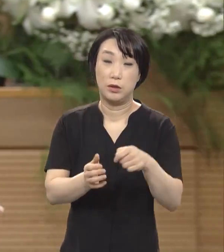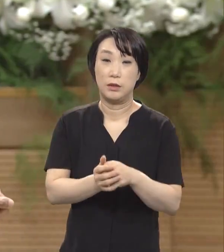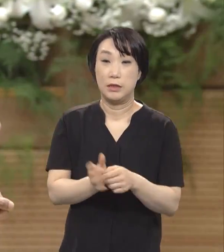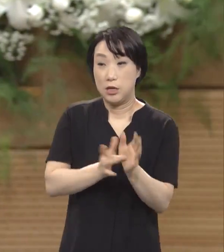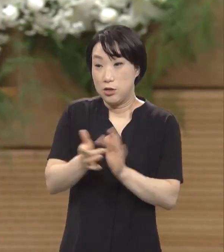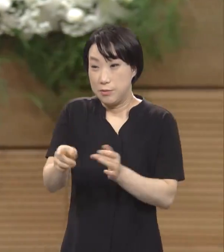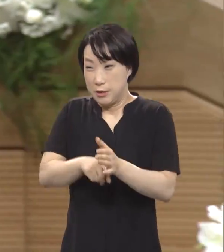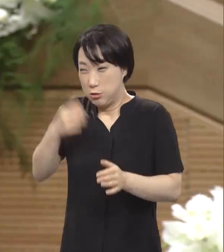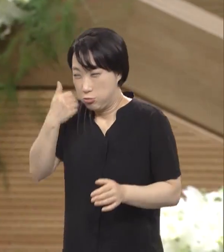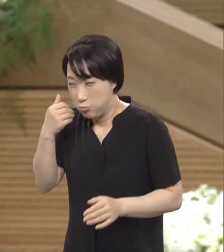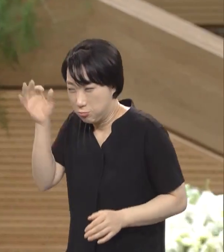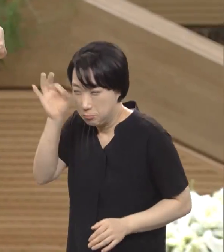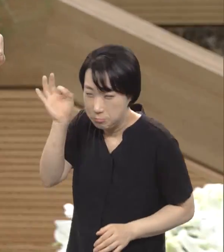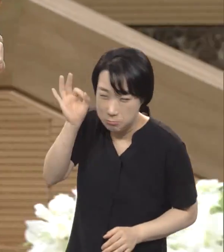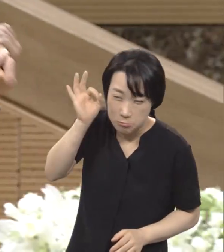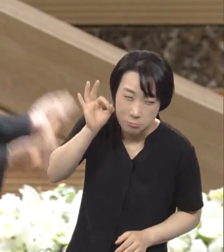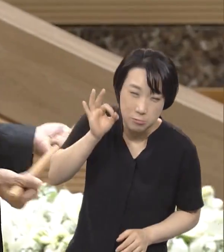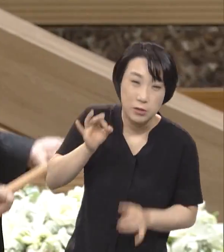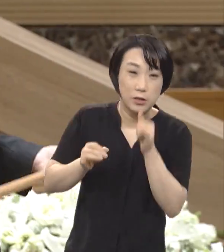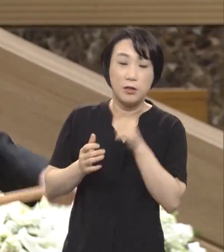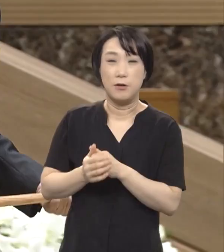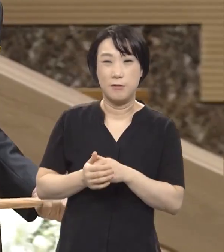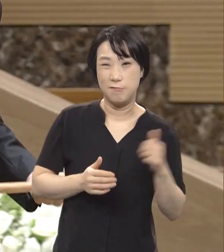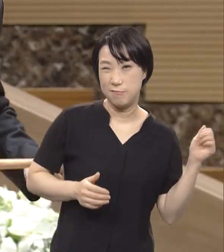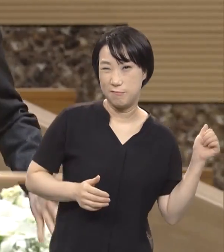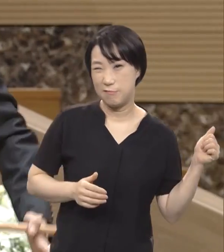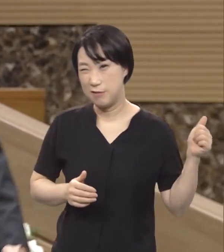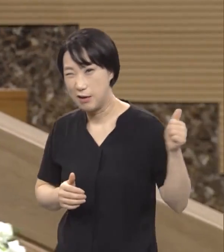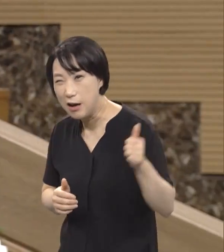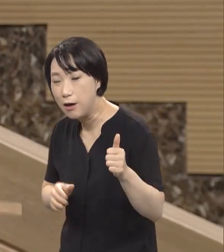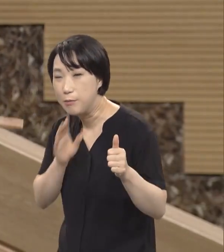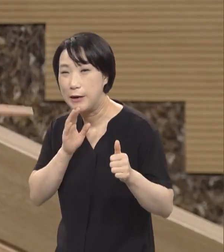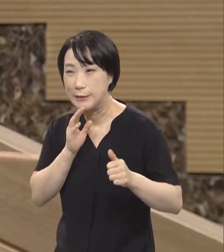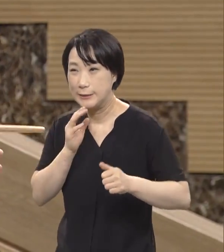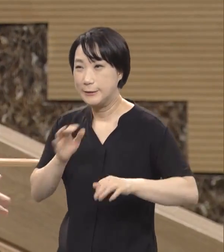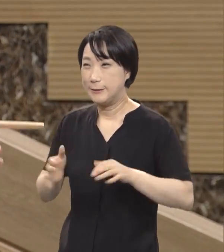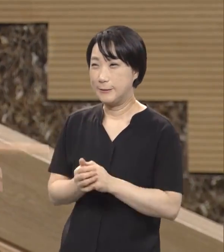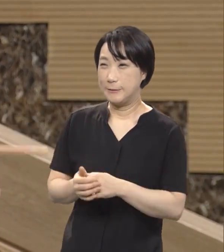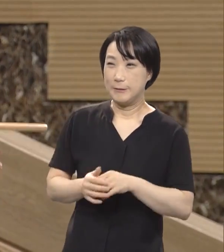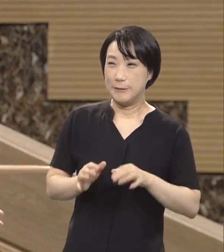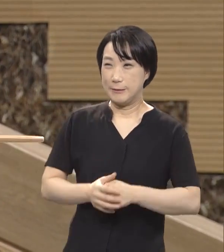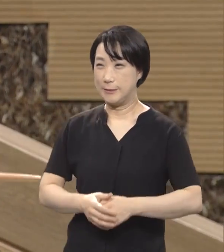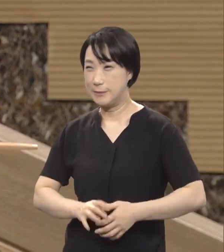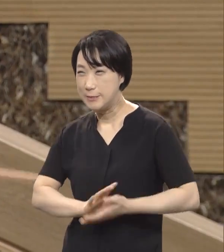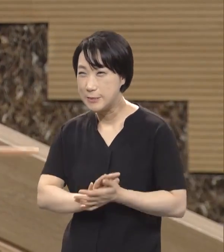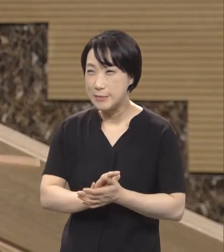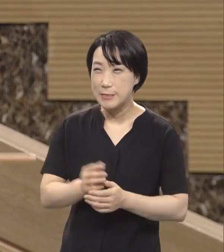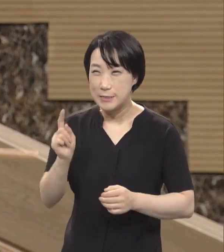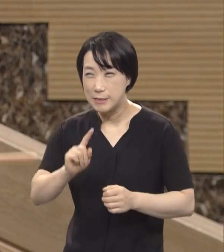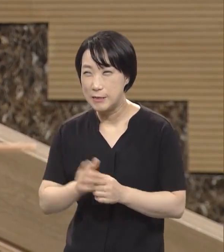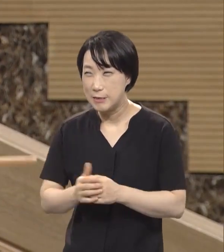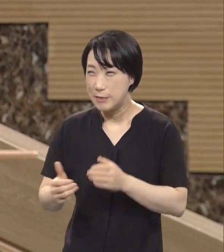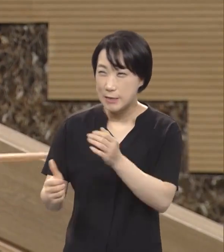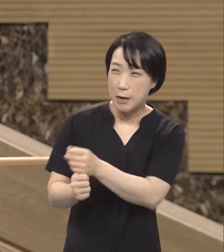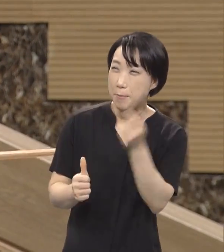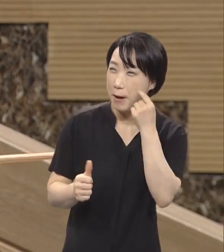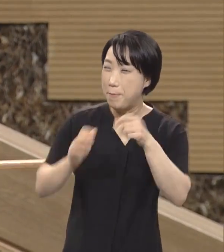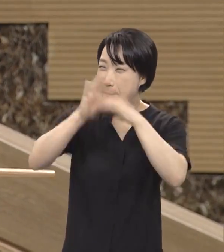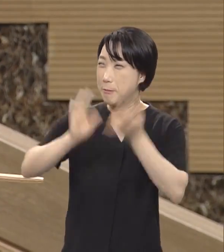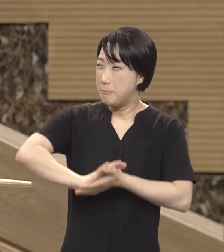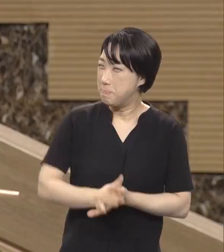가. 살기가 등등합니다. 막 등등합니다. 붙잡히기만 하라. 이것들 전부 다